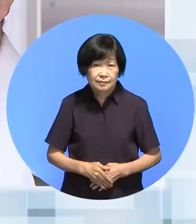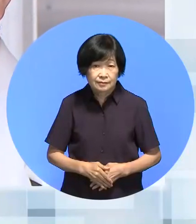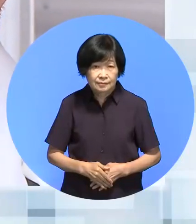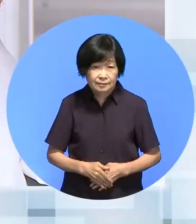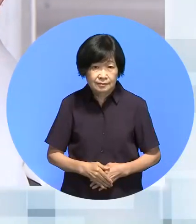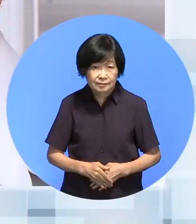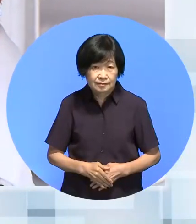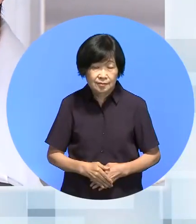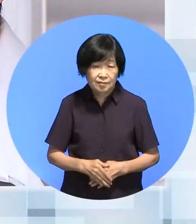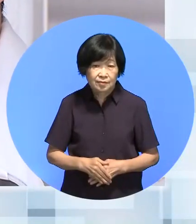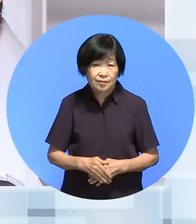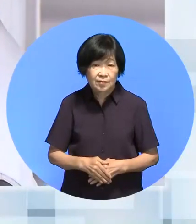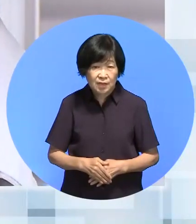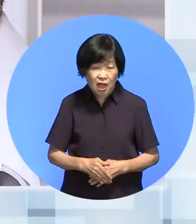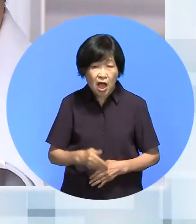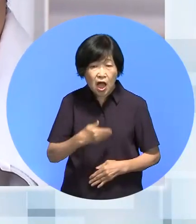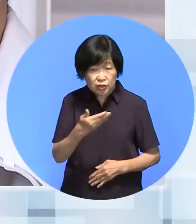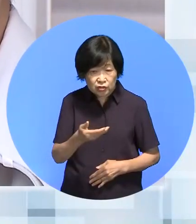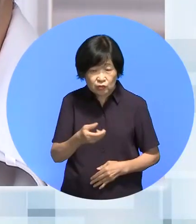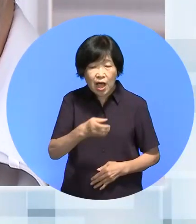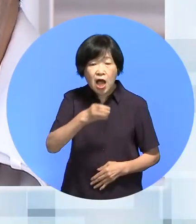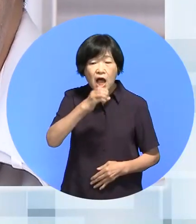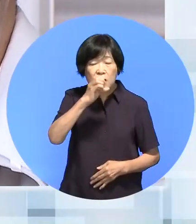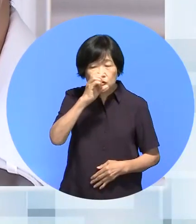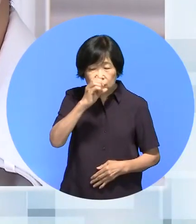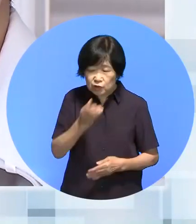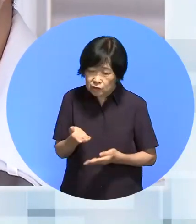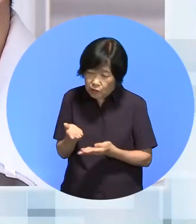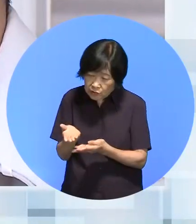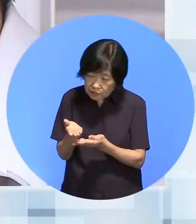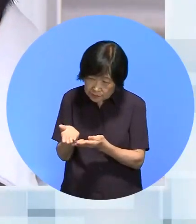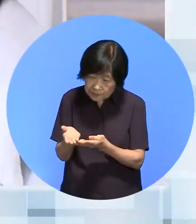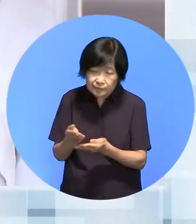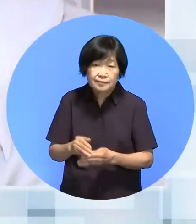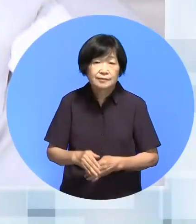日陰に移動したら、次は水分補給をしていただきます。